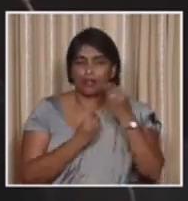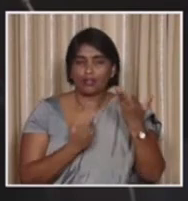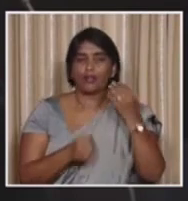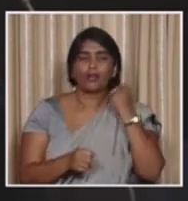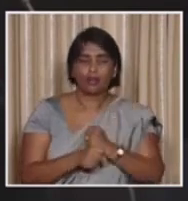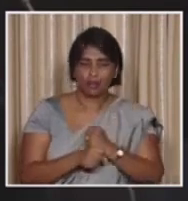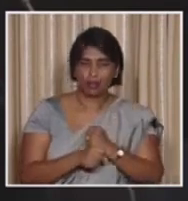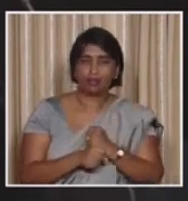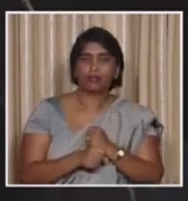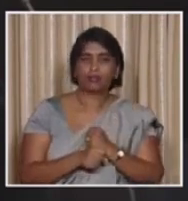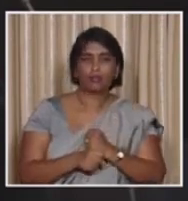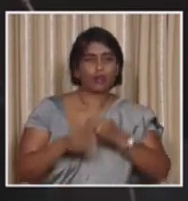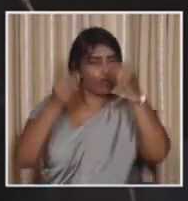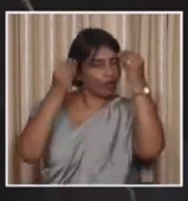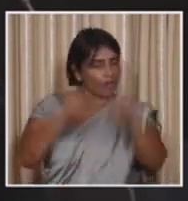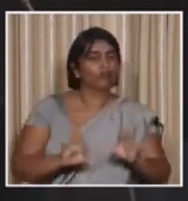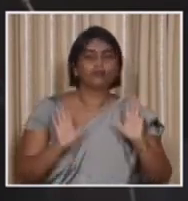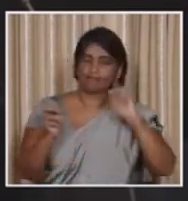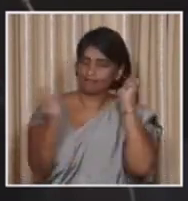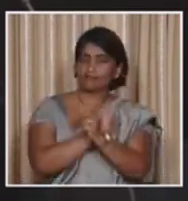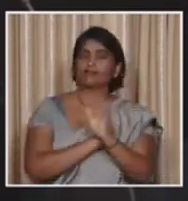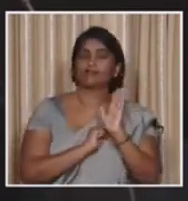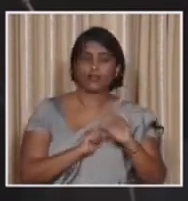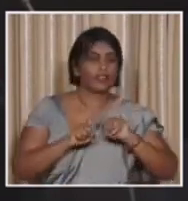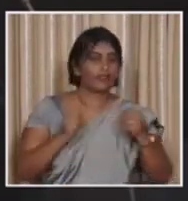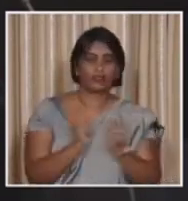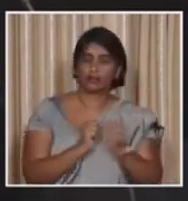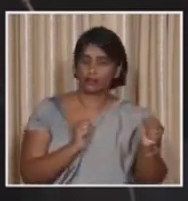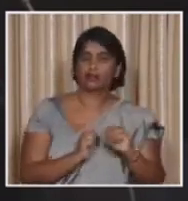ආණ්ඩුවක් පරාජය කරනවා. එන්න මම නම් දන්නේ නැහැ වෙන මොකද්ද කළ යුත්තේ කියලා. බොහොම ස්තුතියි.